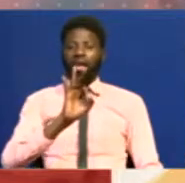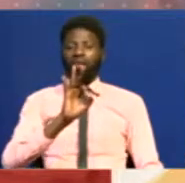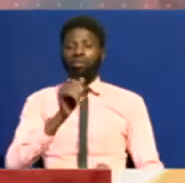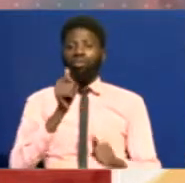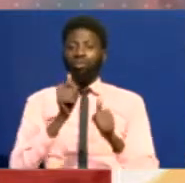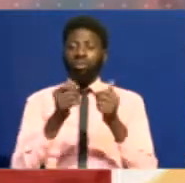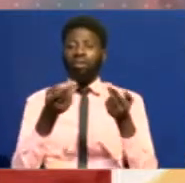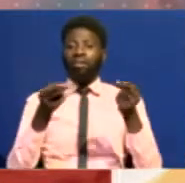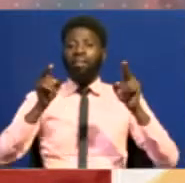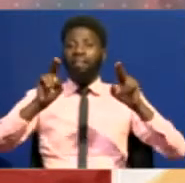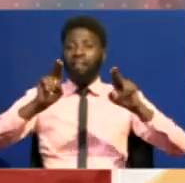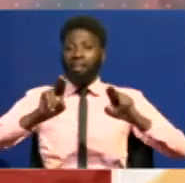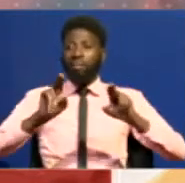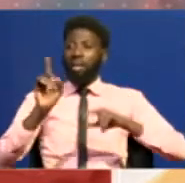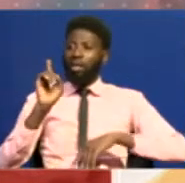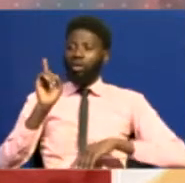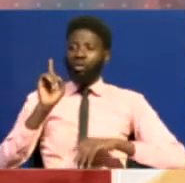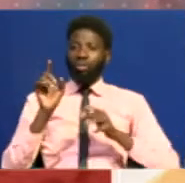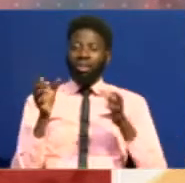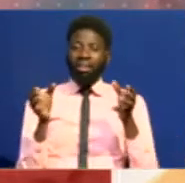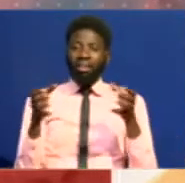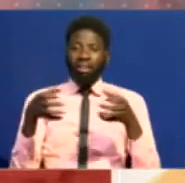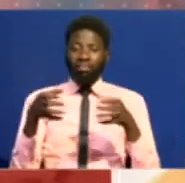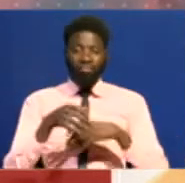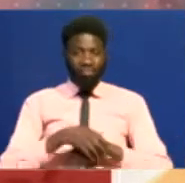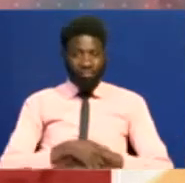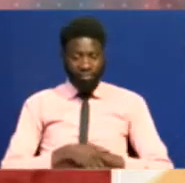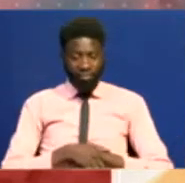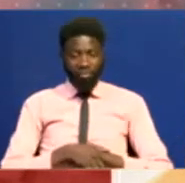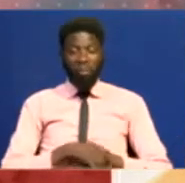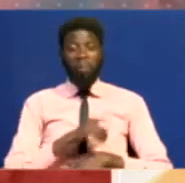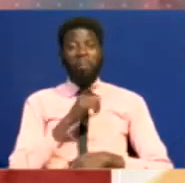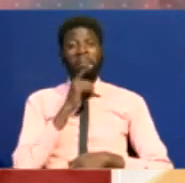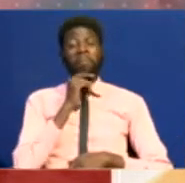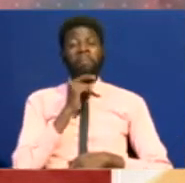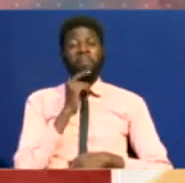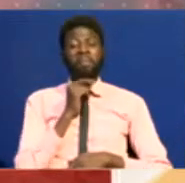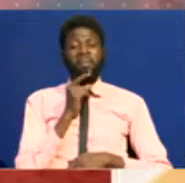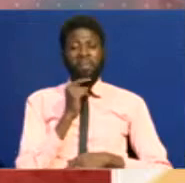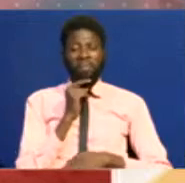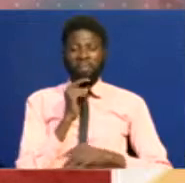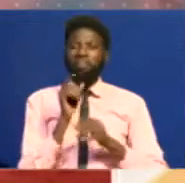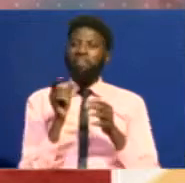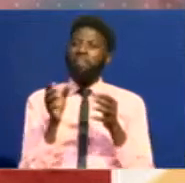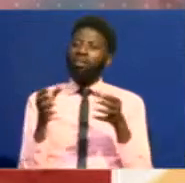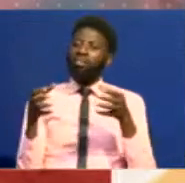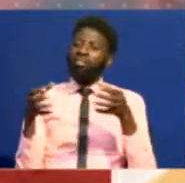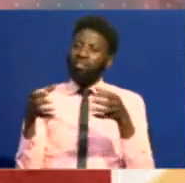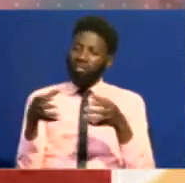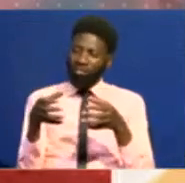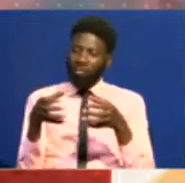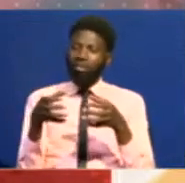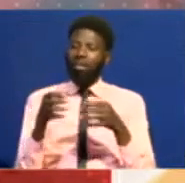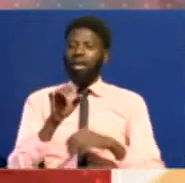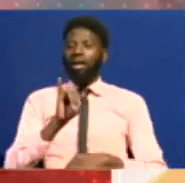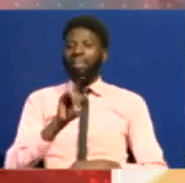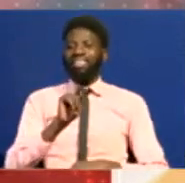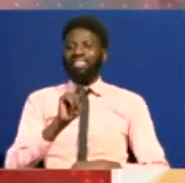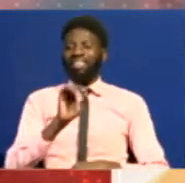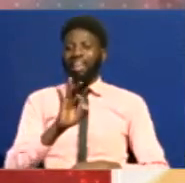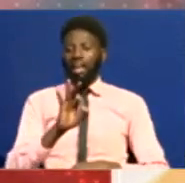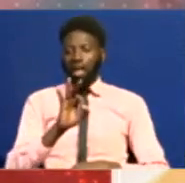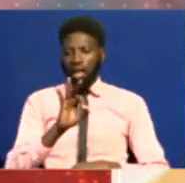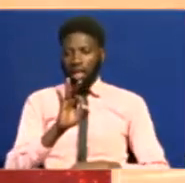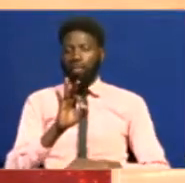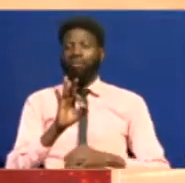katika uwanja wa kilabu cha Nairobi. Wakati huo mashindano ya wanaume ya msururu huo wa dunia wa ITF yataandaliwa mwaka ujao jijini